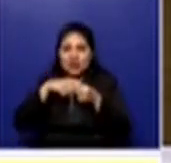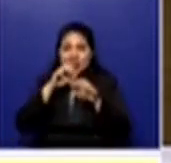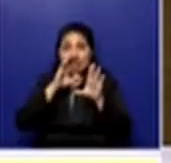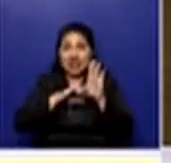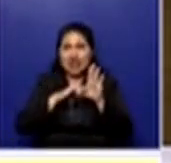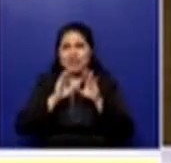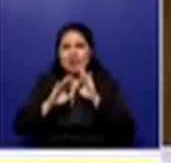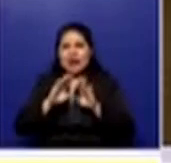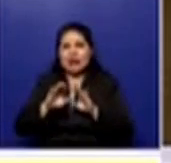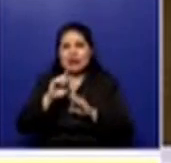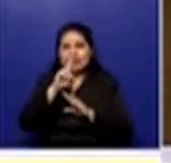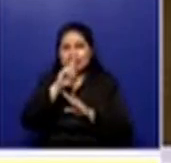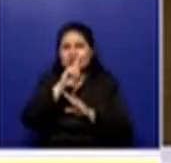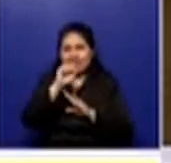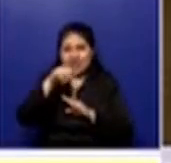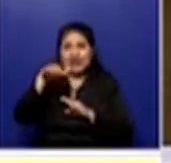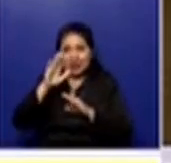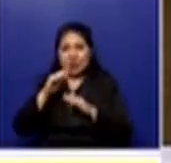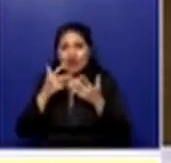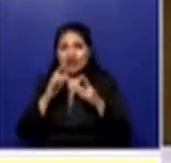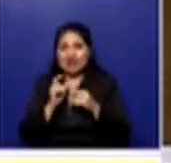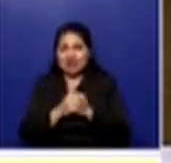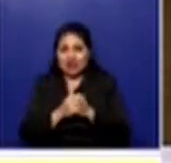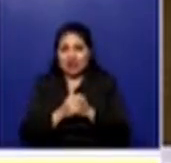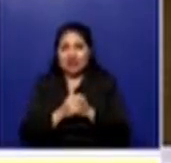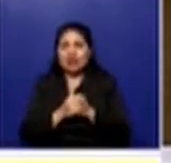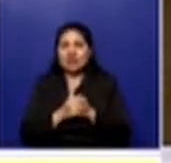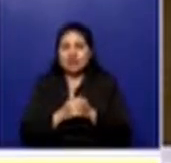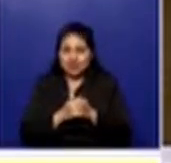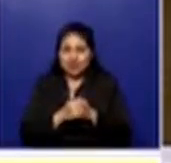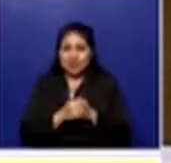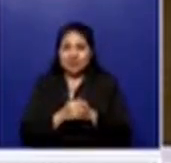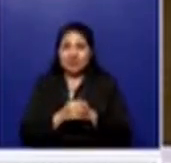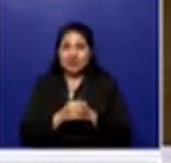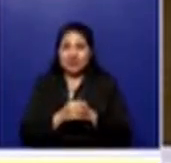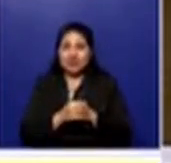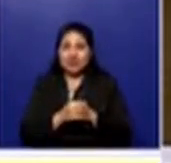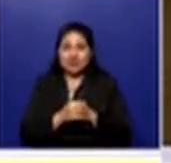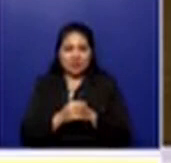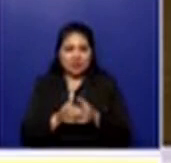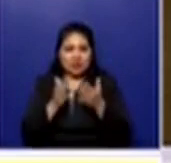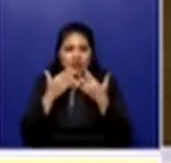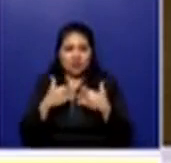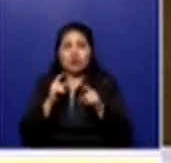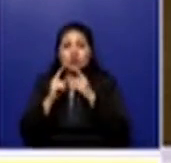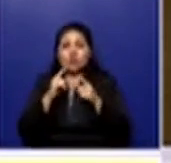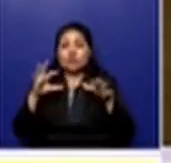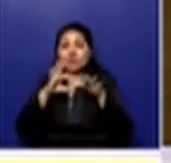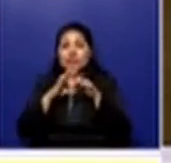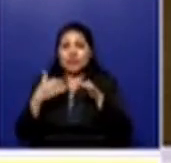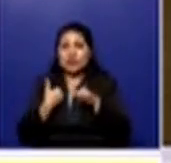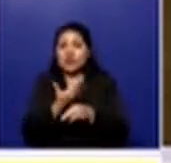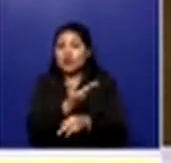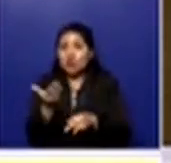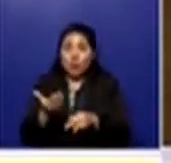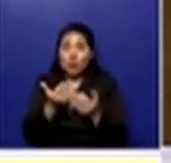แล้วนะคะเราคงจะเรียกว่าบุกเข้าไปในกลุ่มเหล่านี้มากขึ้นค่ะ ดิฉันอยากขออนุญาตพูดถึงประเด็นที่หลายท่านฝ